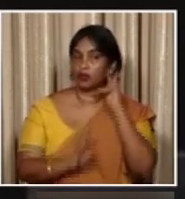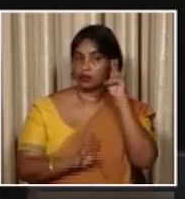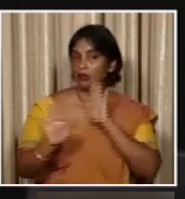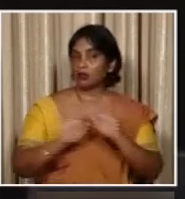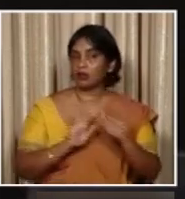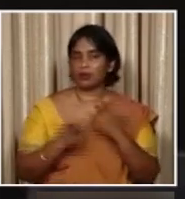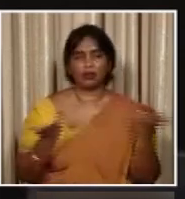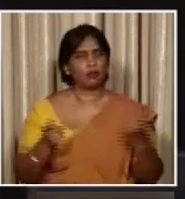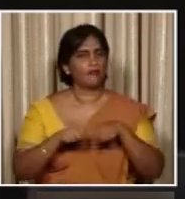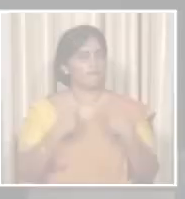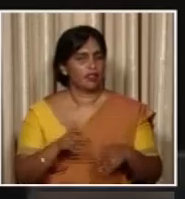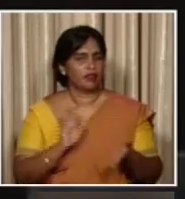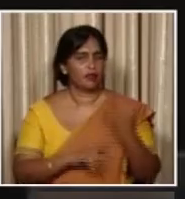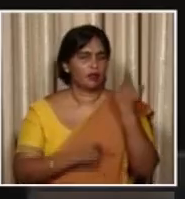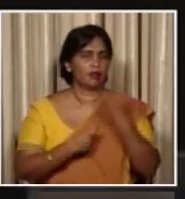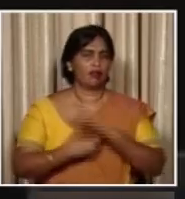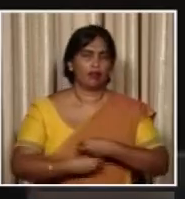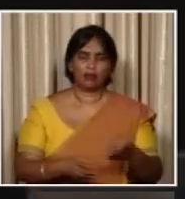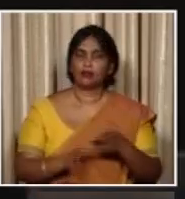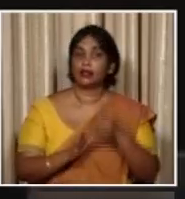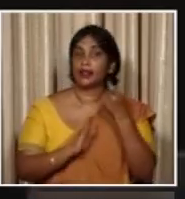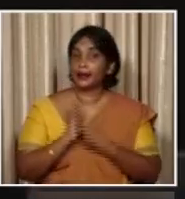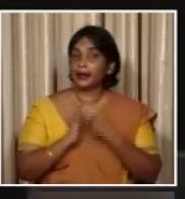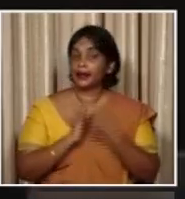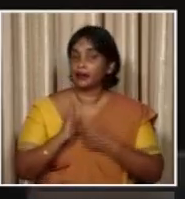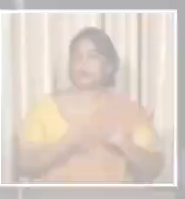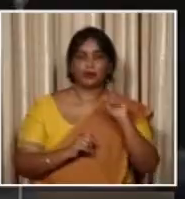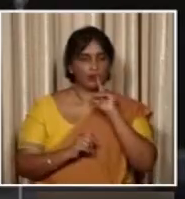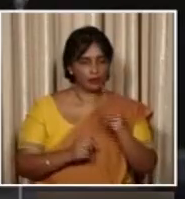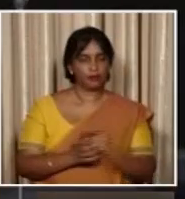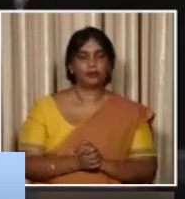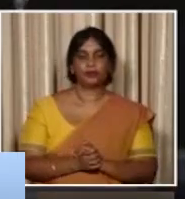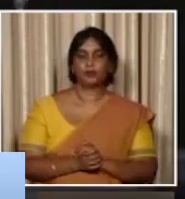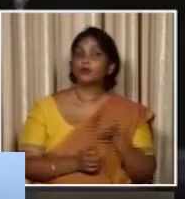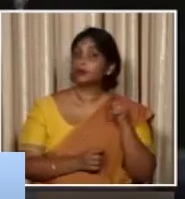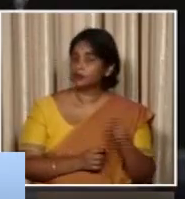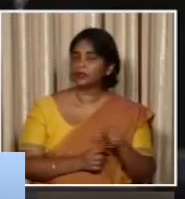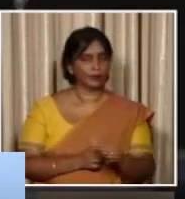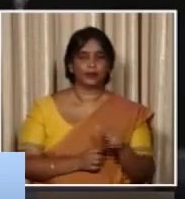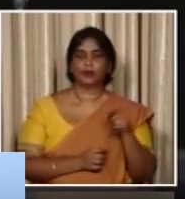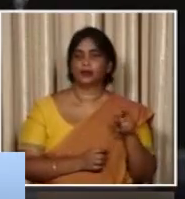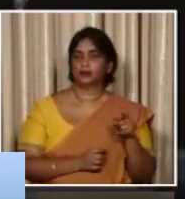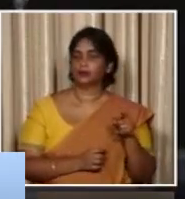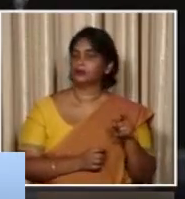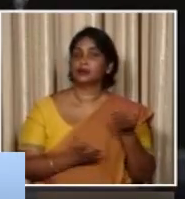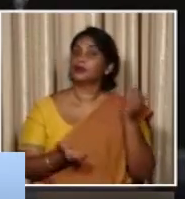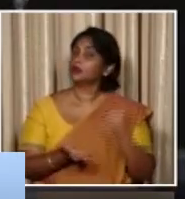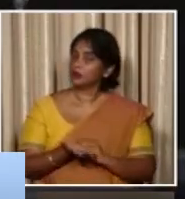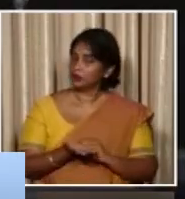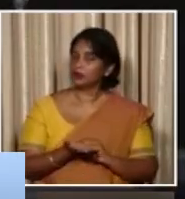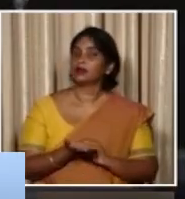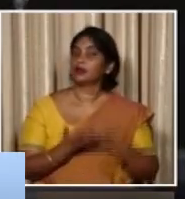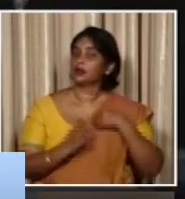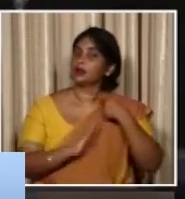කළමනාකරණයක් නැහැ, නාස්තිය වැඩි, දූෂණ මේවට අවශ්‍ය නීතිමය පසුබිම තමයි අපි ගෙනාවේ. මේක කිසිසේත්ම නැවත